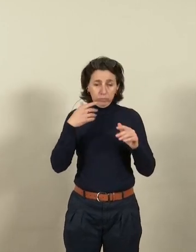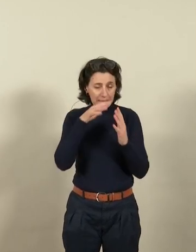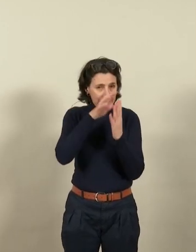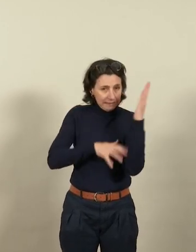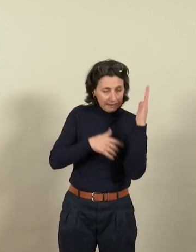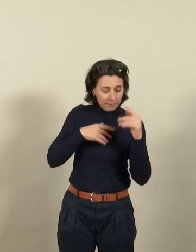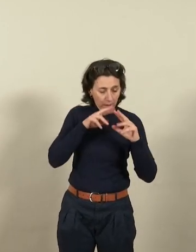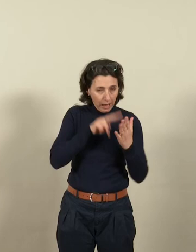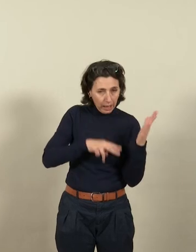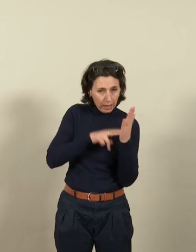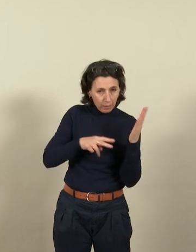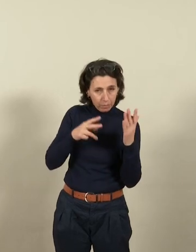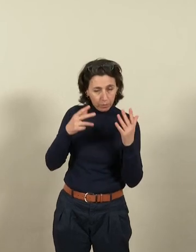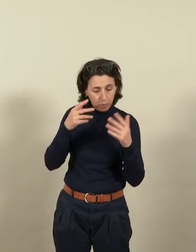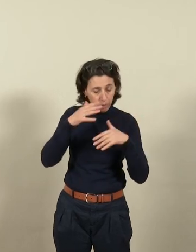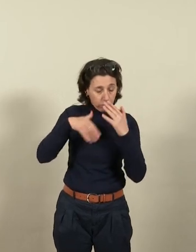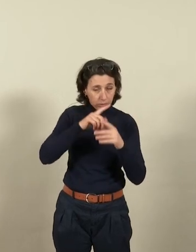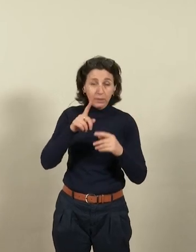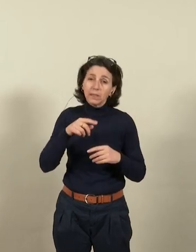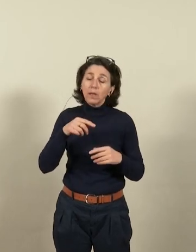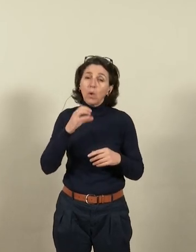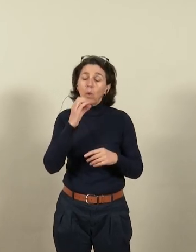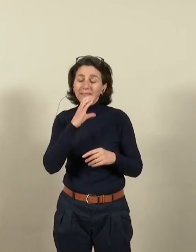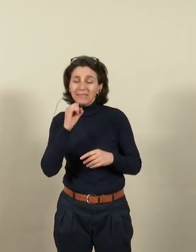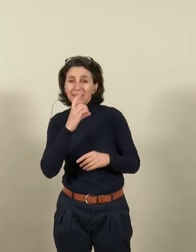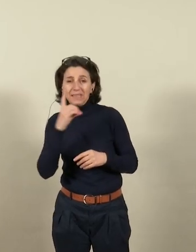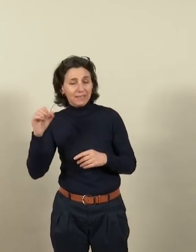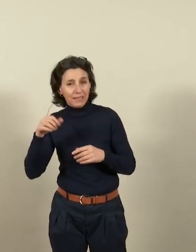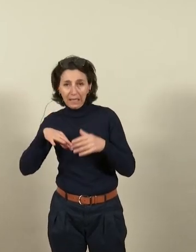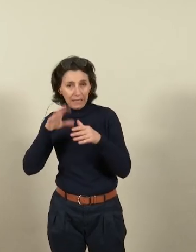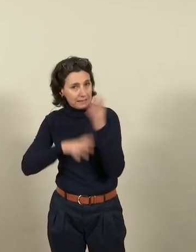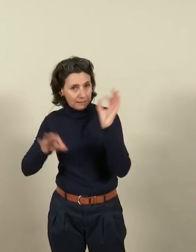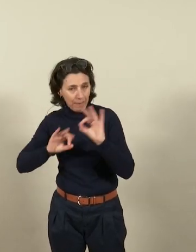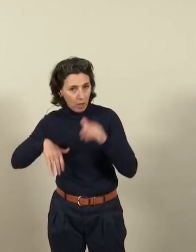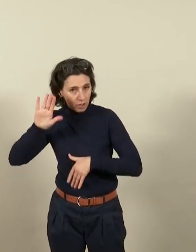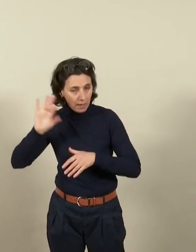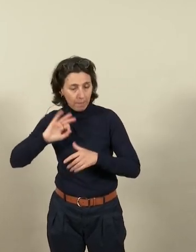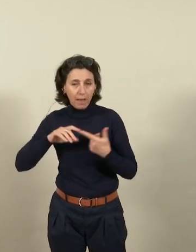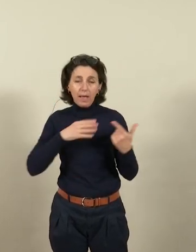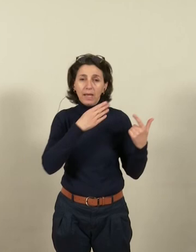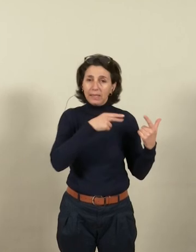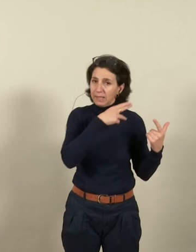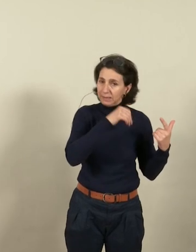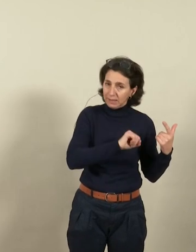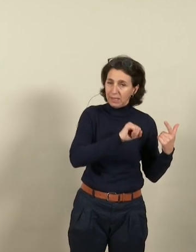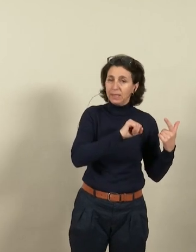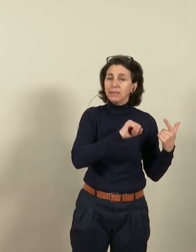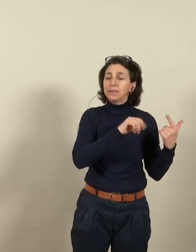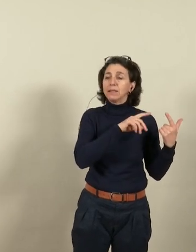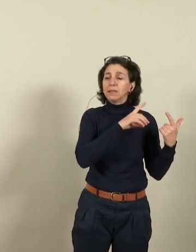liste candidat euh NASA Monsieur bousgou et Madame sénatiempo gdes Monsieur aloto et Madame